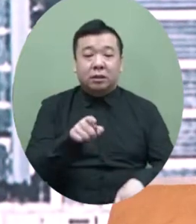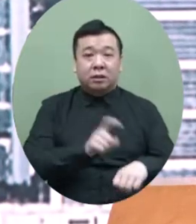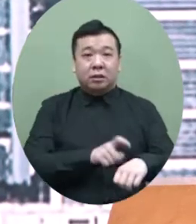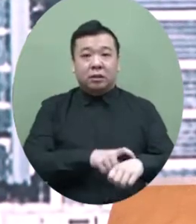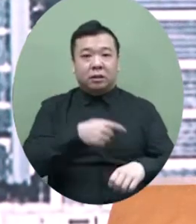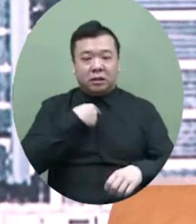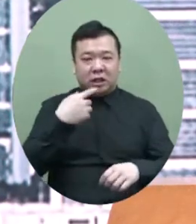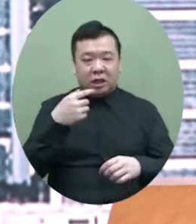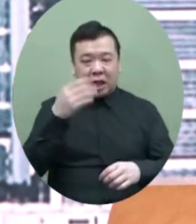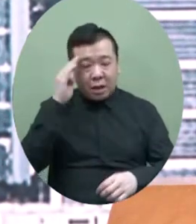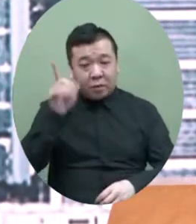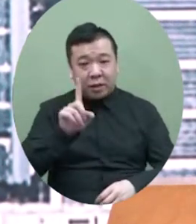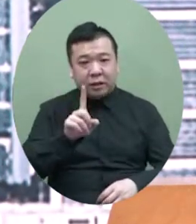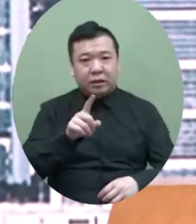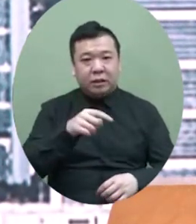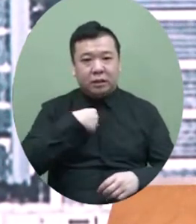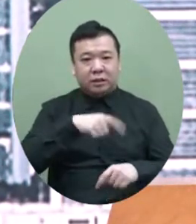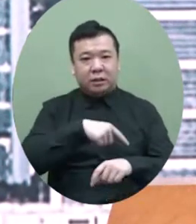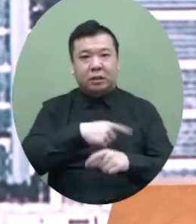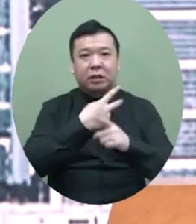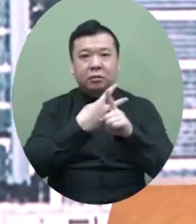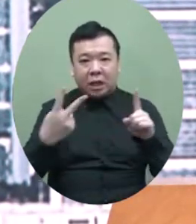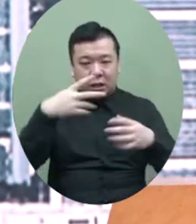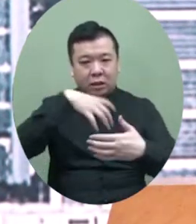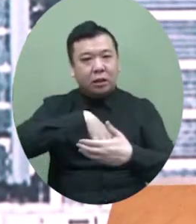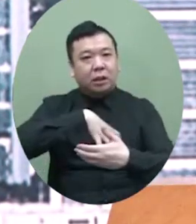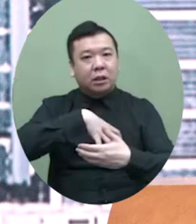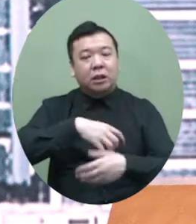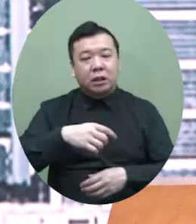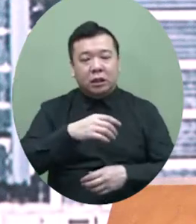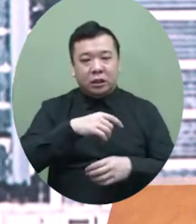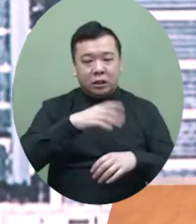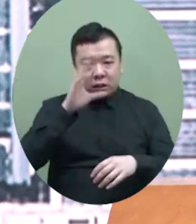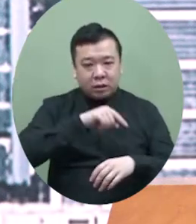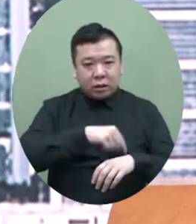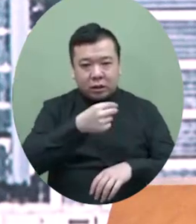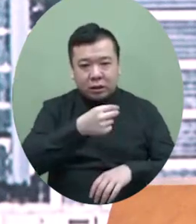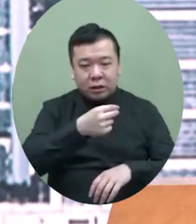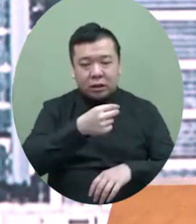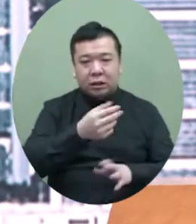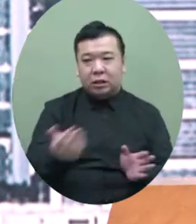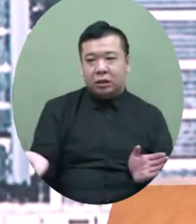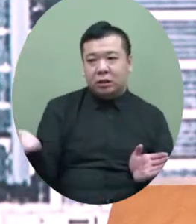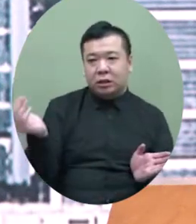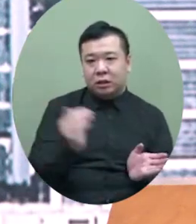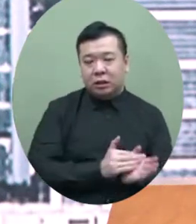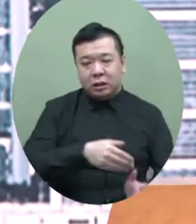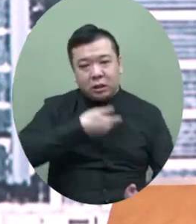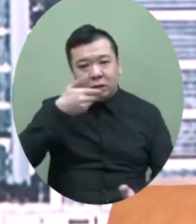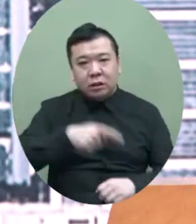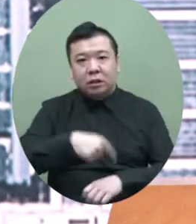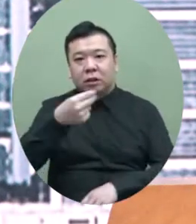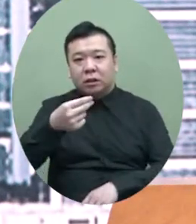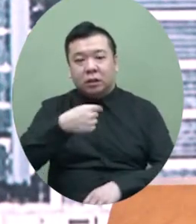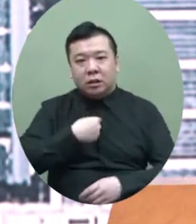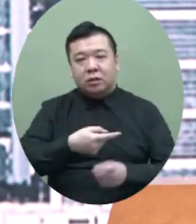咧，係盡量維持喺12小時，即係話由7點鐘開始宣告生效， 到第二朝7點鐘